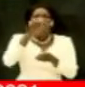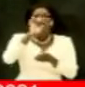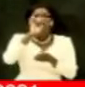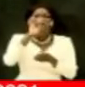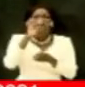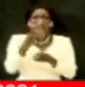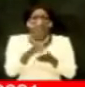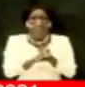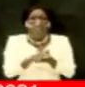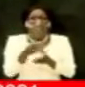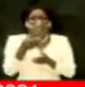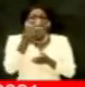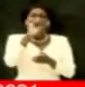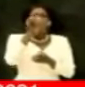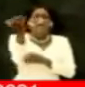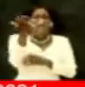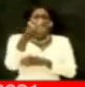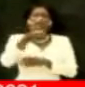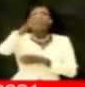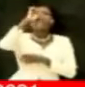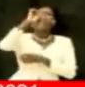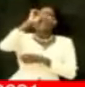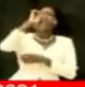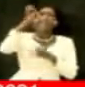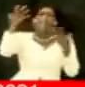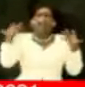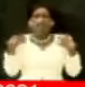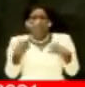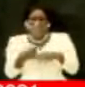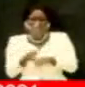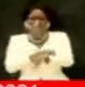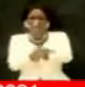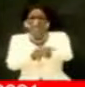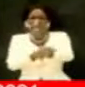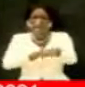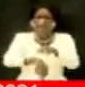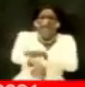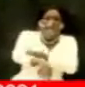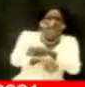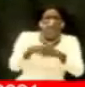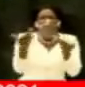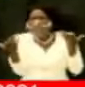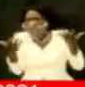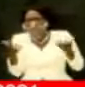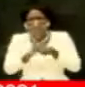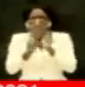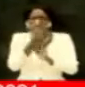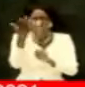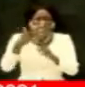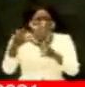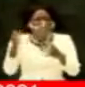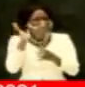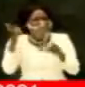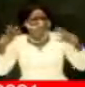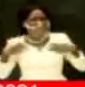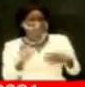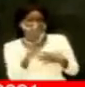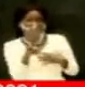zidzolo kandikamwa kandi chani zimandonekera zina zake tifotokoze bwinobwino mbiri yathu kuti